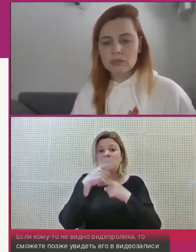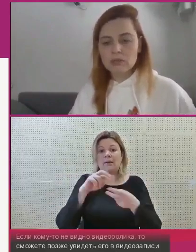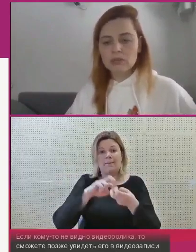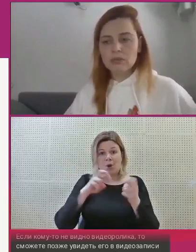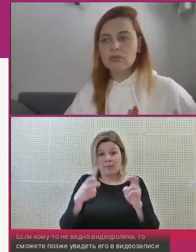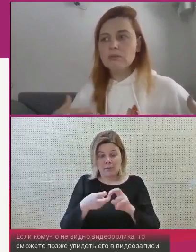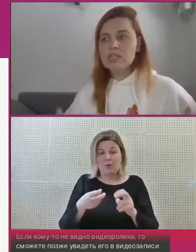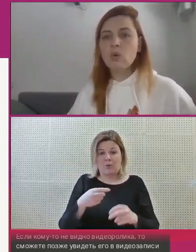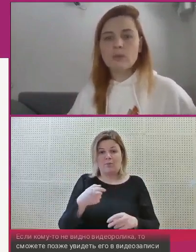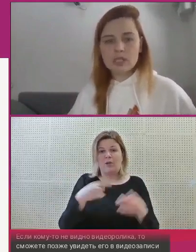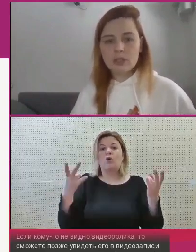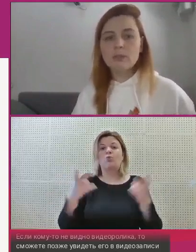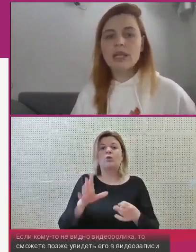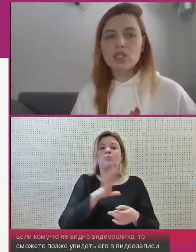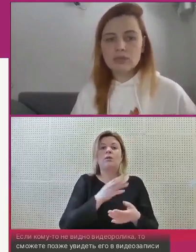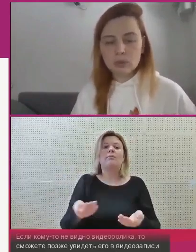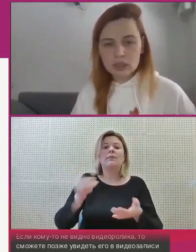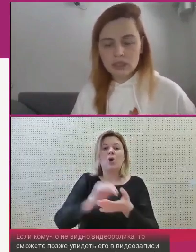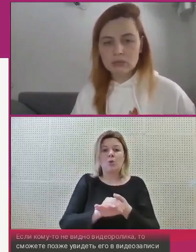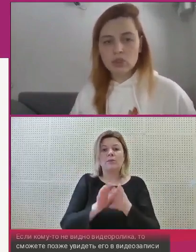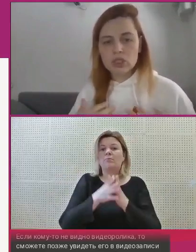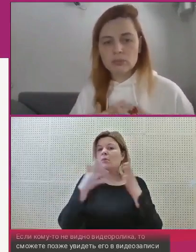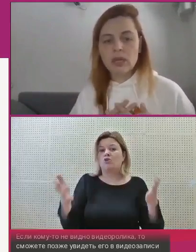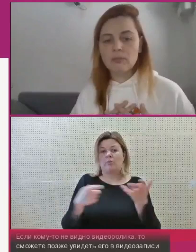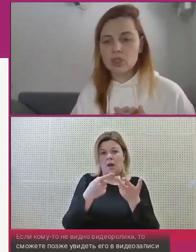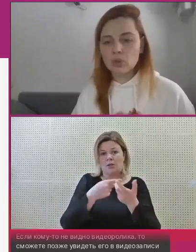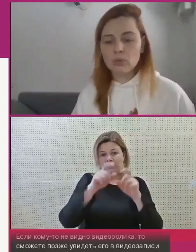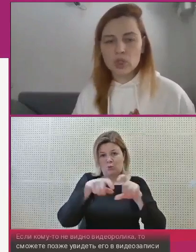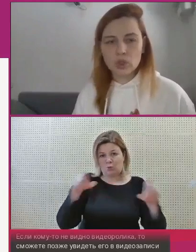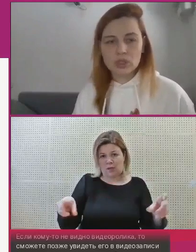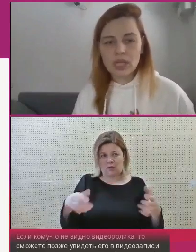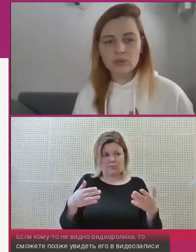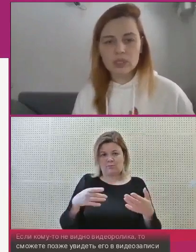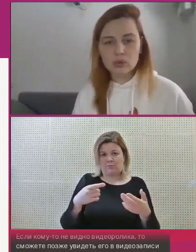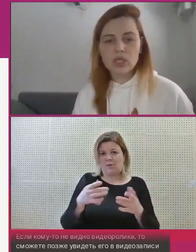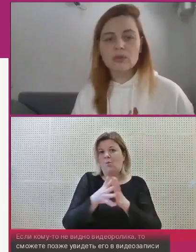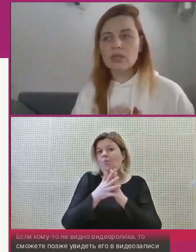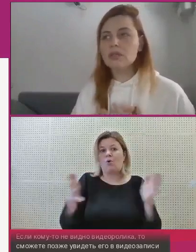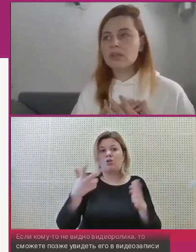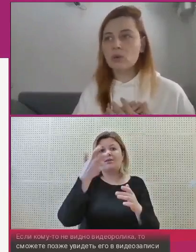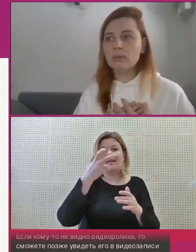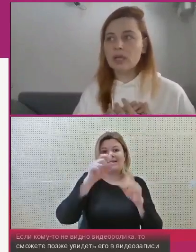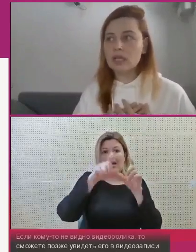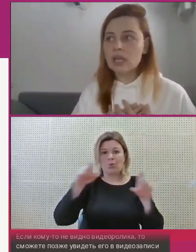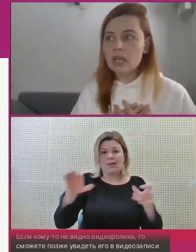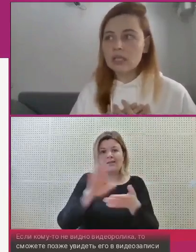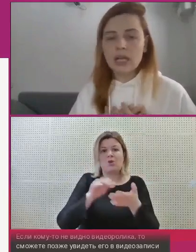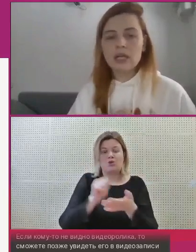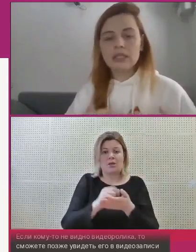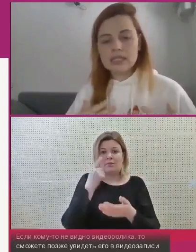было познакомиться с большим количеством людей. Через меня прошло больше 300 людей с нарушением зрения. В каком